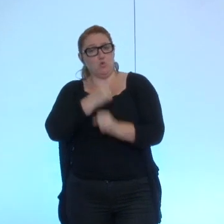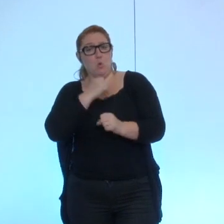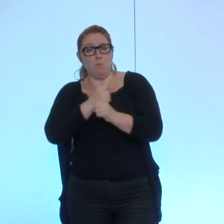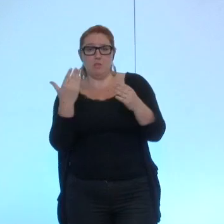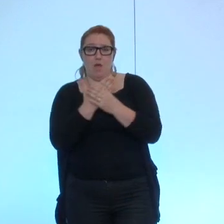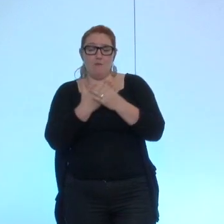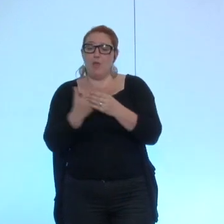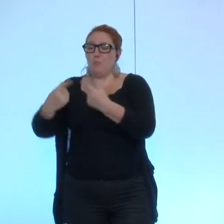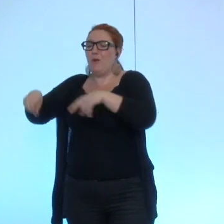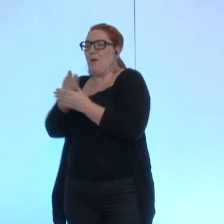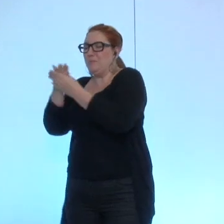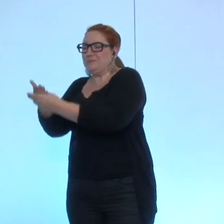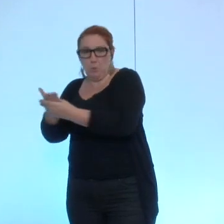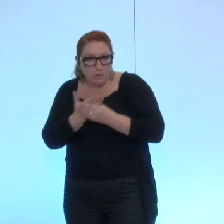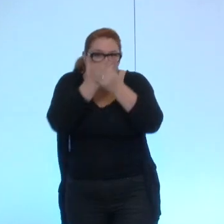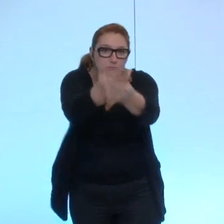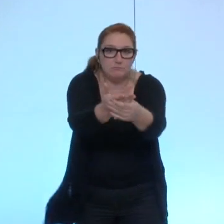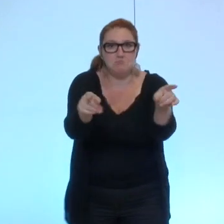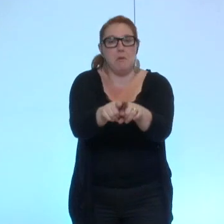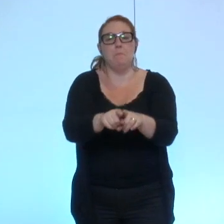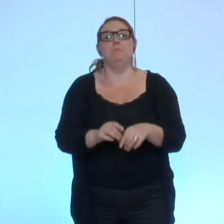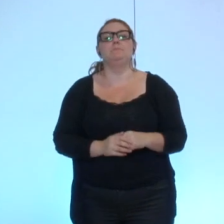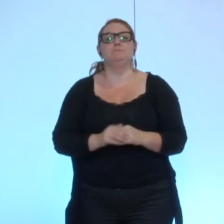remis aux membres de la commission et non pas les membres de la commission